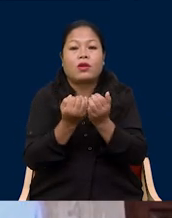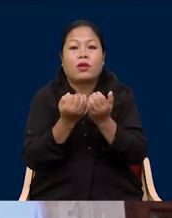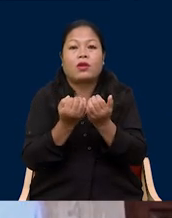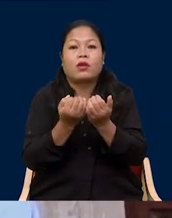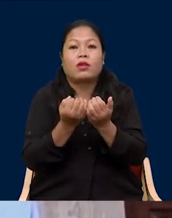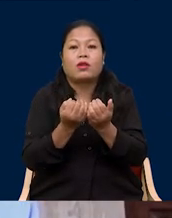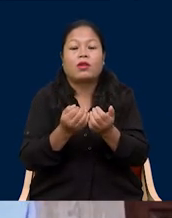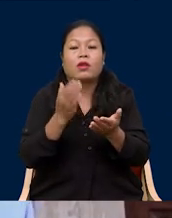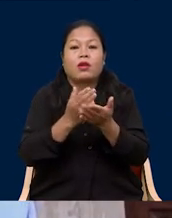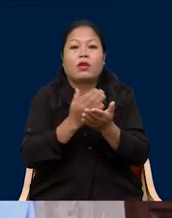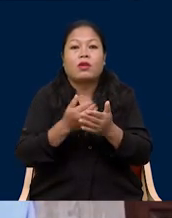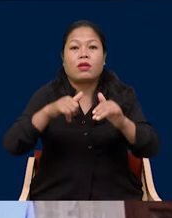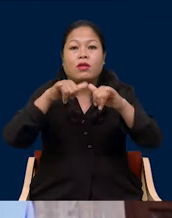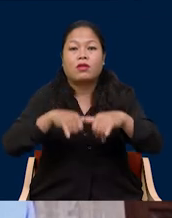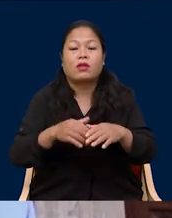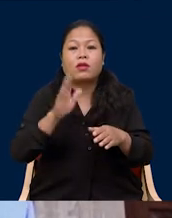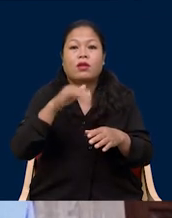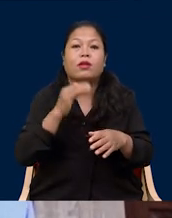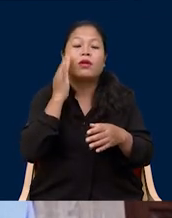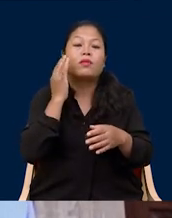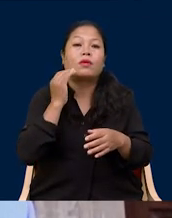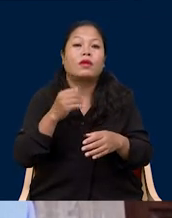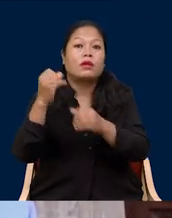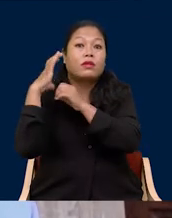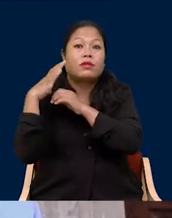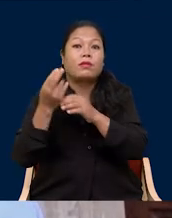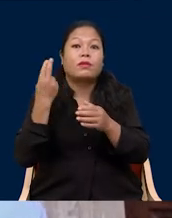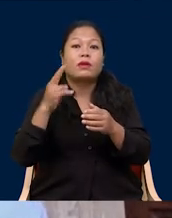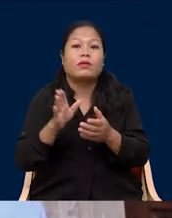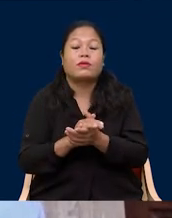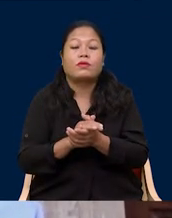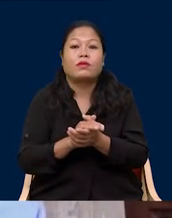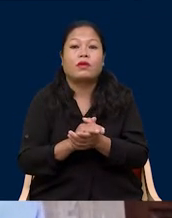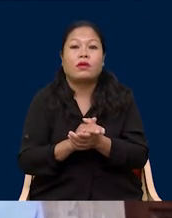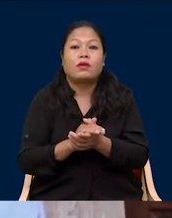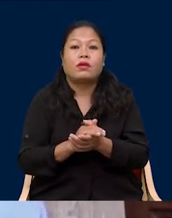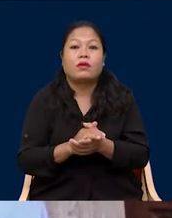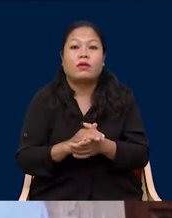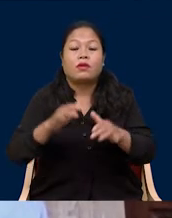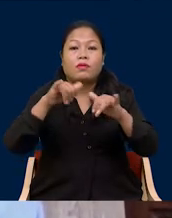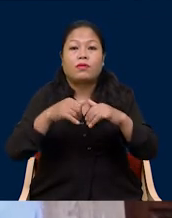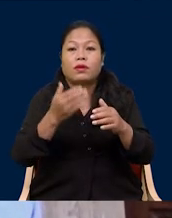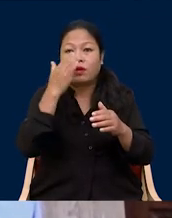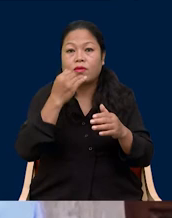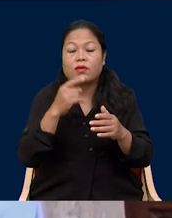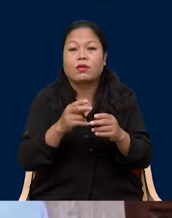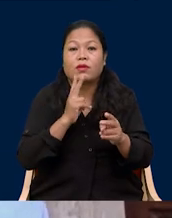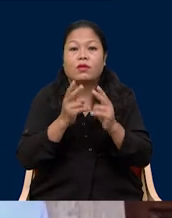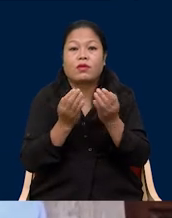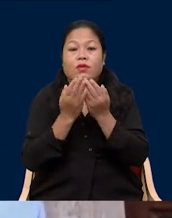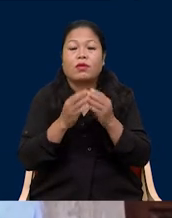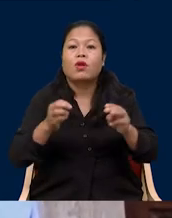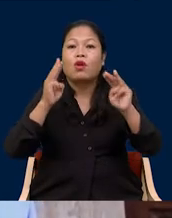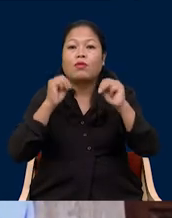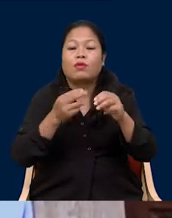डिजाइनहरू गर्छौँ होइन, त्यो प्रोग्राम डिजाइनको रूपमा आउँदाखेरि महिलाहरूको भूमिका के हुन्छ, डिसिजन मेकिङ रोलमा के हुन्छ, प्लानिङ रोलमा चाहिँ